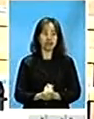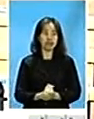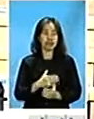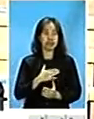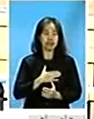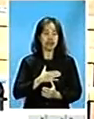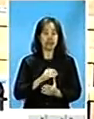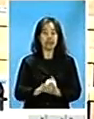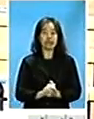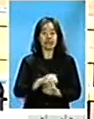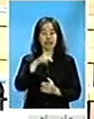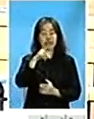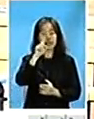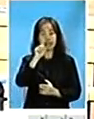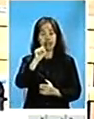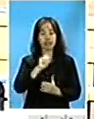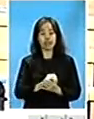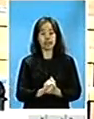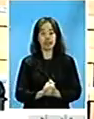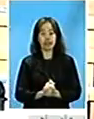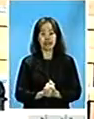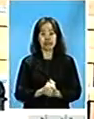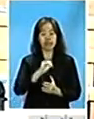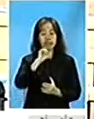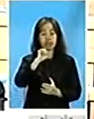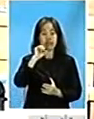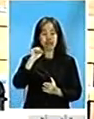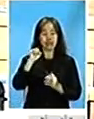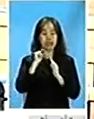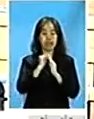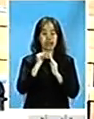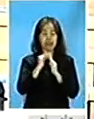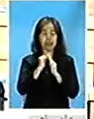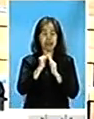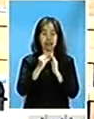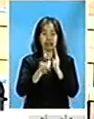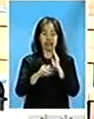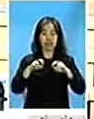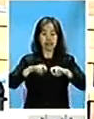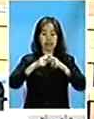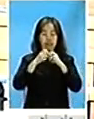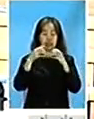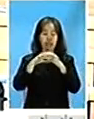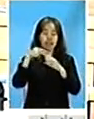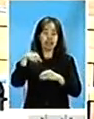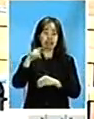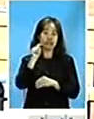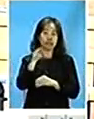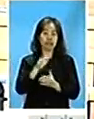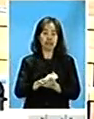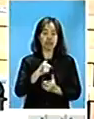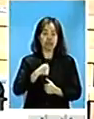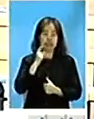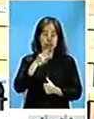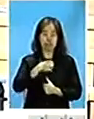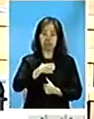มจ่าสิบตำรวจประสิทธิ์ชัยศรีสะสมาชิกสภาผู้แทนราษฎรพรรคเพื่อไทยจังหวัดสุรินทร์จริงๆแล้วนี่ไม่อยากจะประ